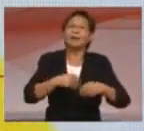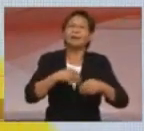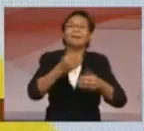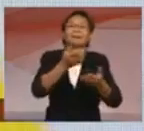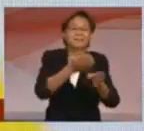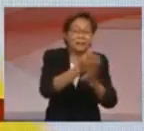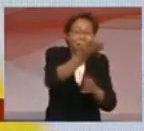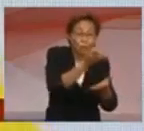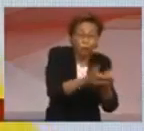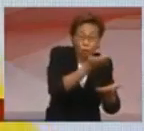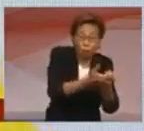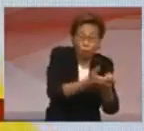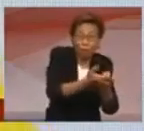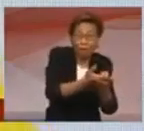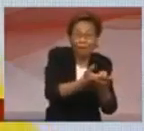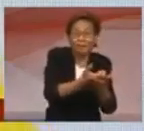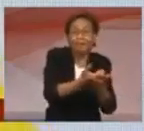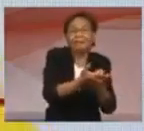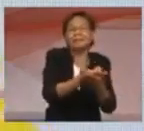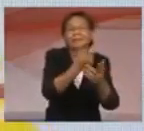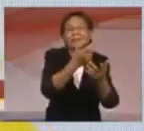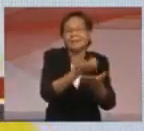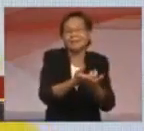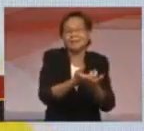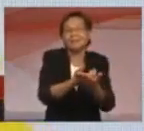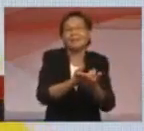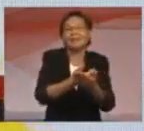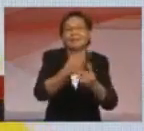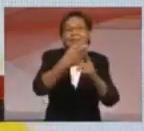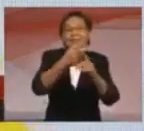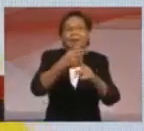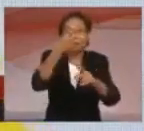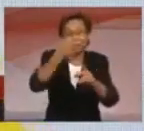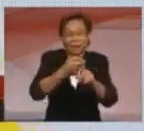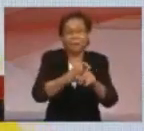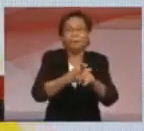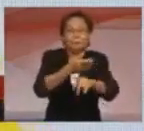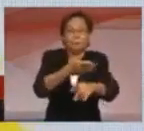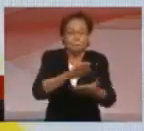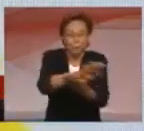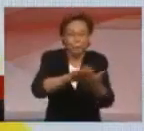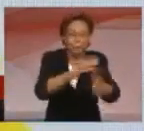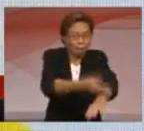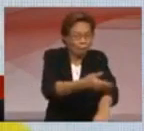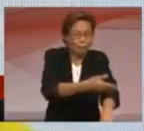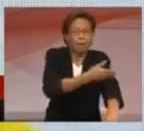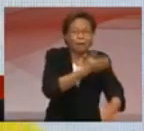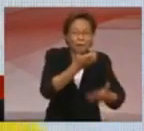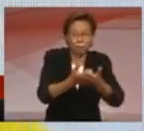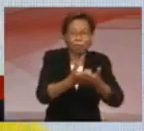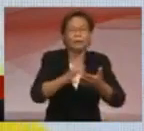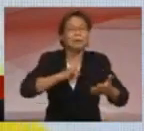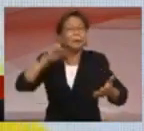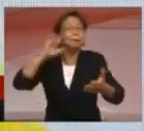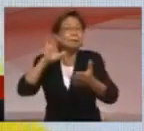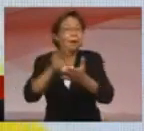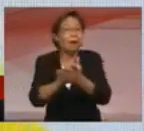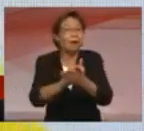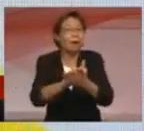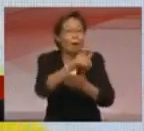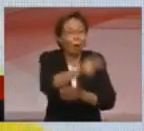bersama-sama menyumbang kepada pelan pemulihan ekonomi negara. Dan saya yakin frontliners sektor